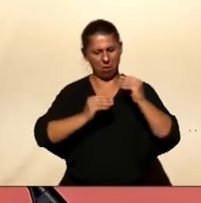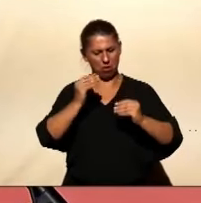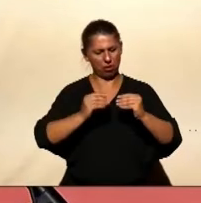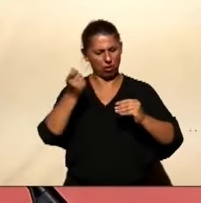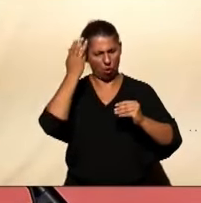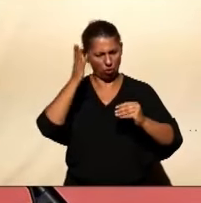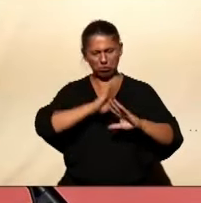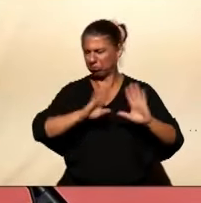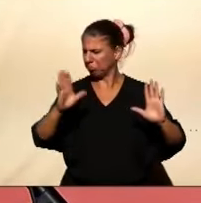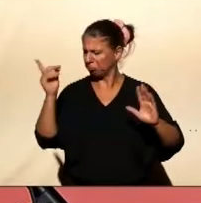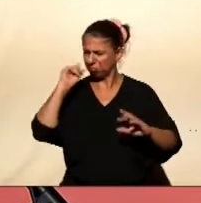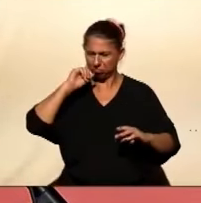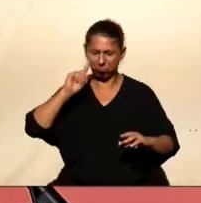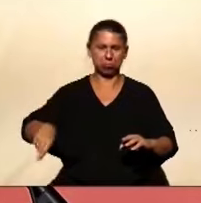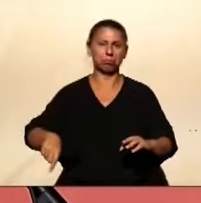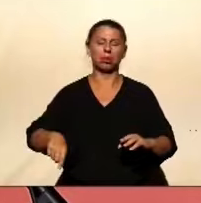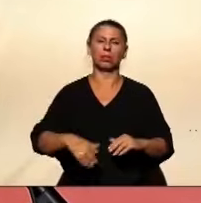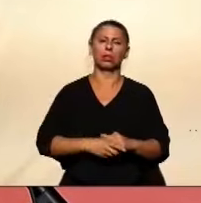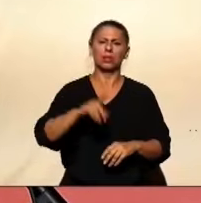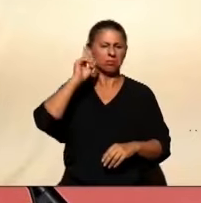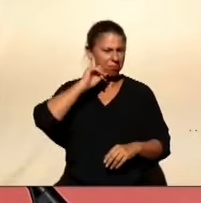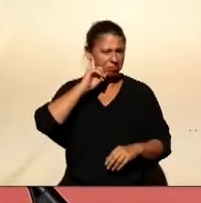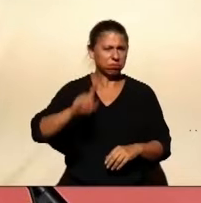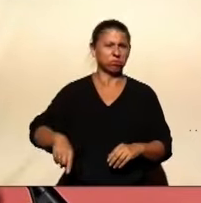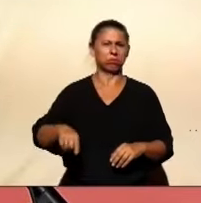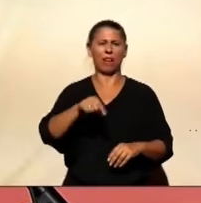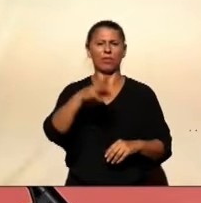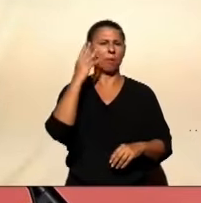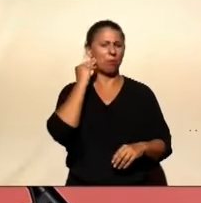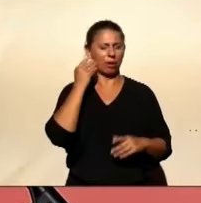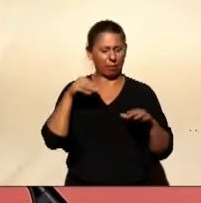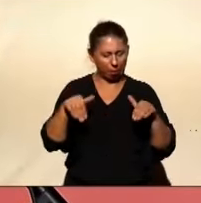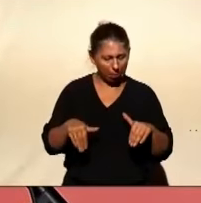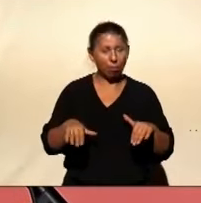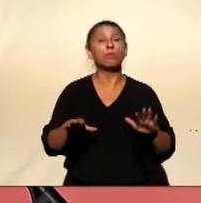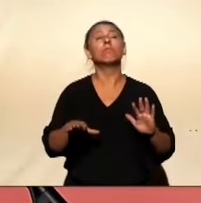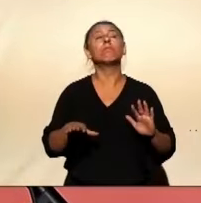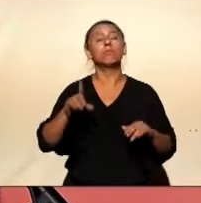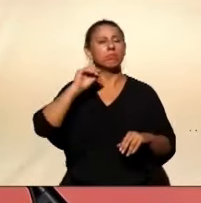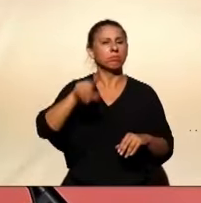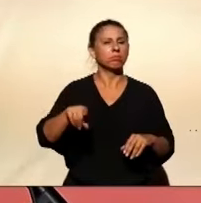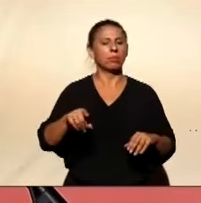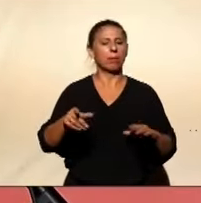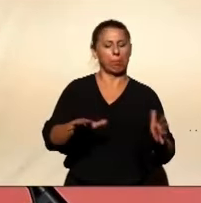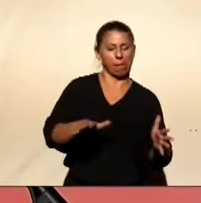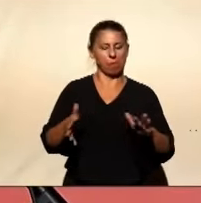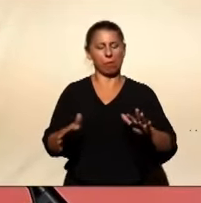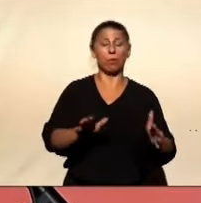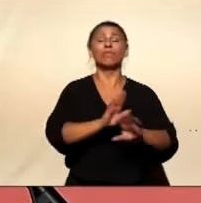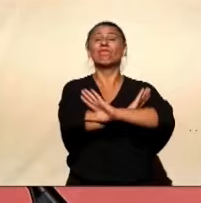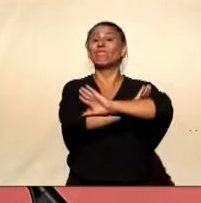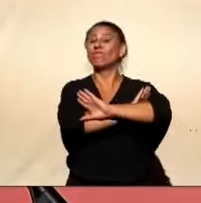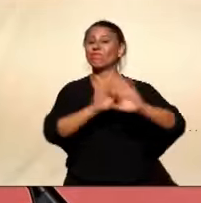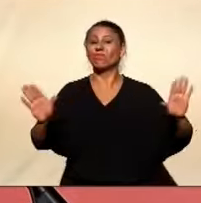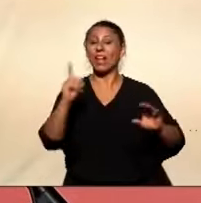κανένα κόστος αψήφισε τις ειρήνες της υποταγής. Δεν ταλαντεύτηκε, δεν